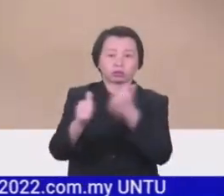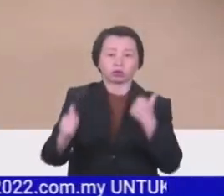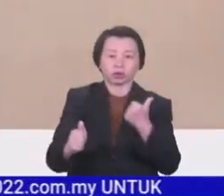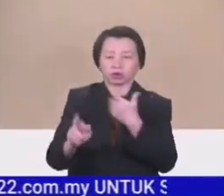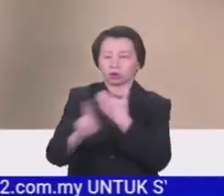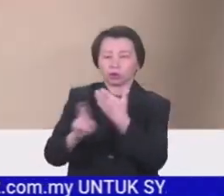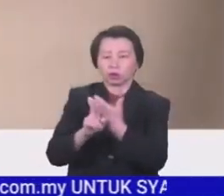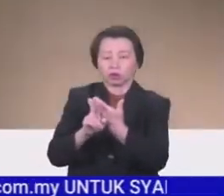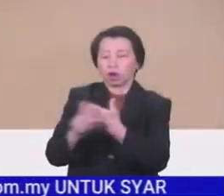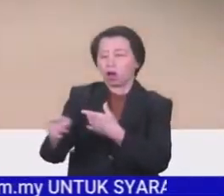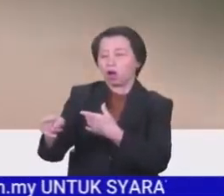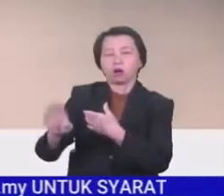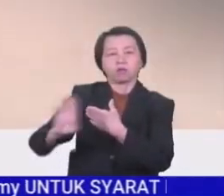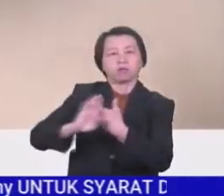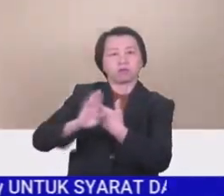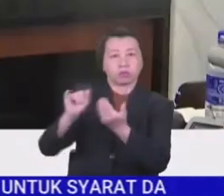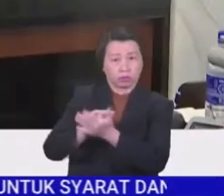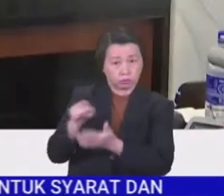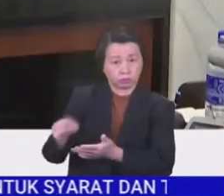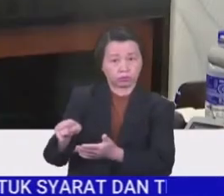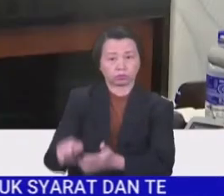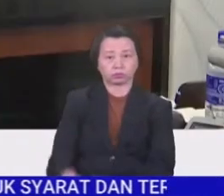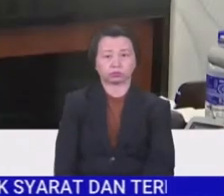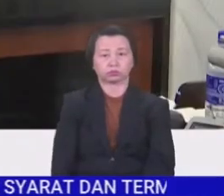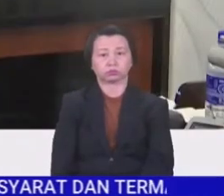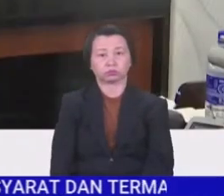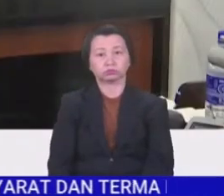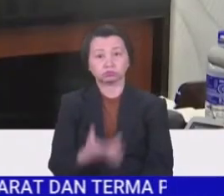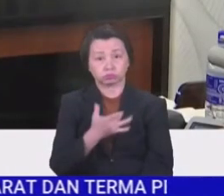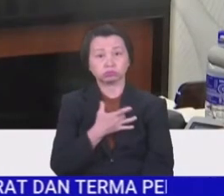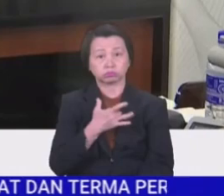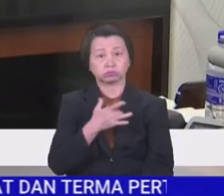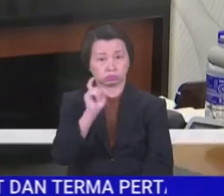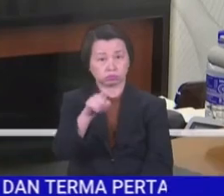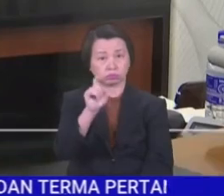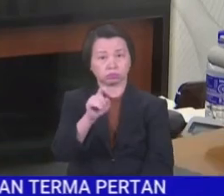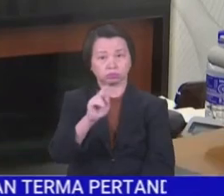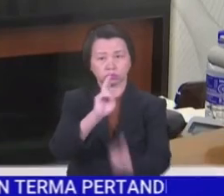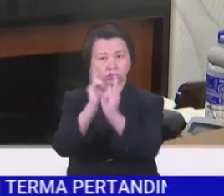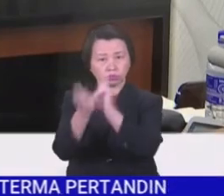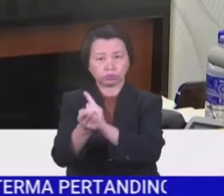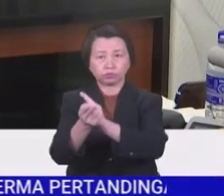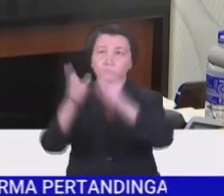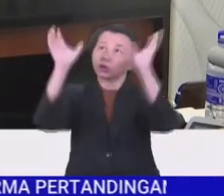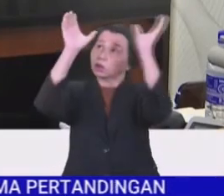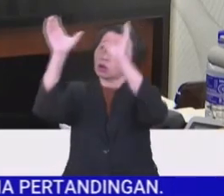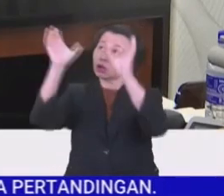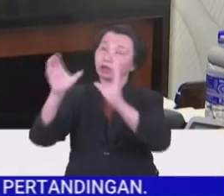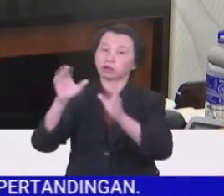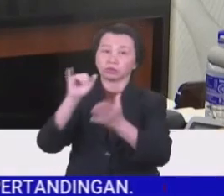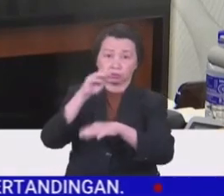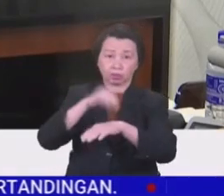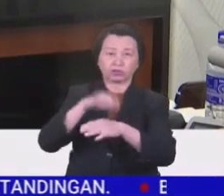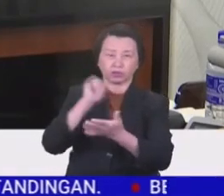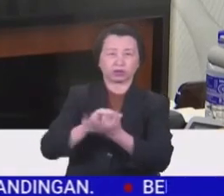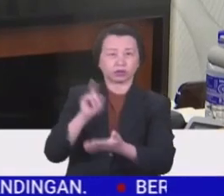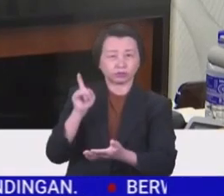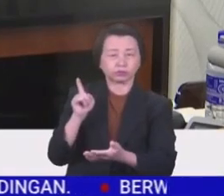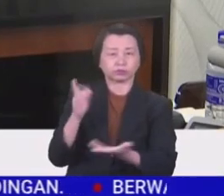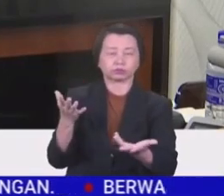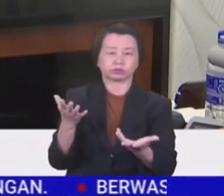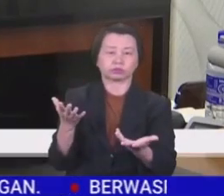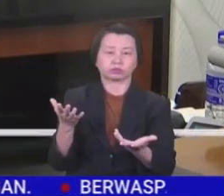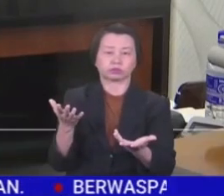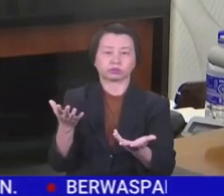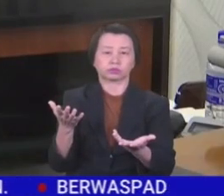risiko fenomena berkenaan. Peka jugalah kepada perubahan cuaca pada masa itulah. Sama